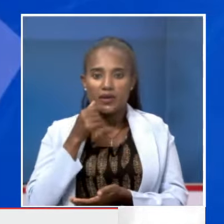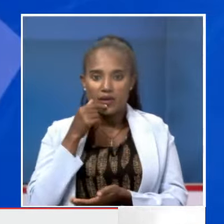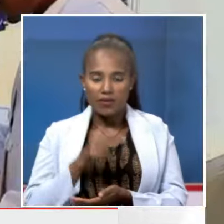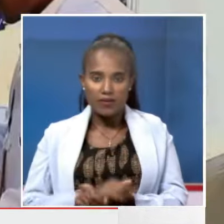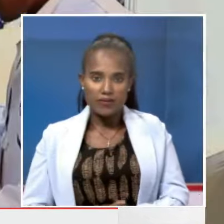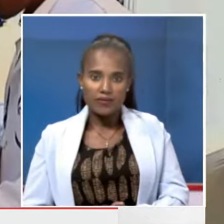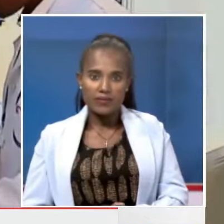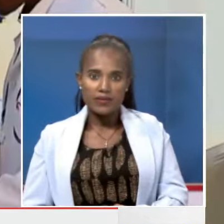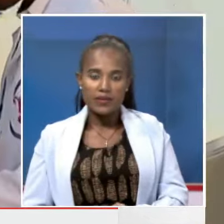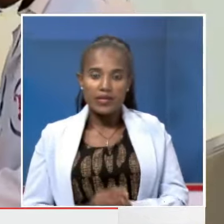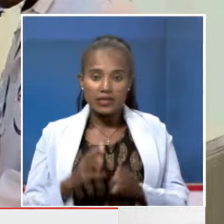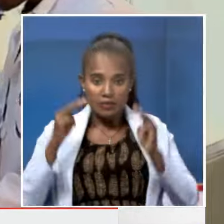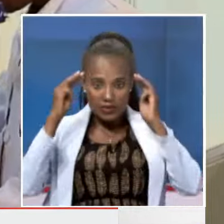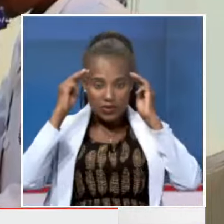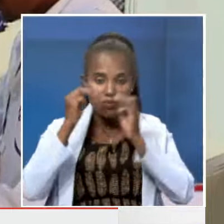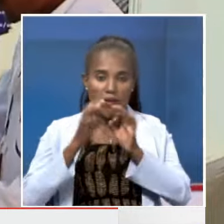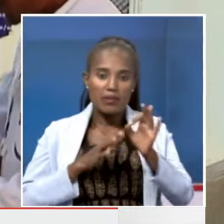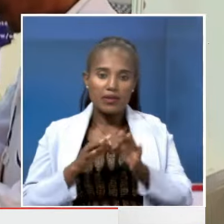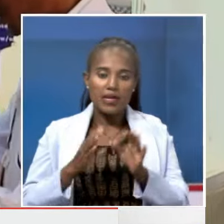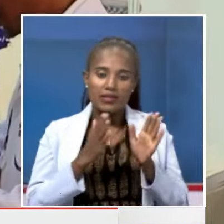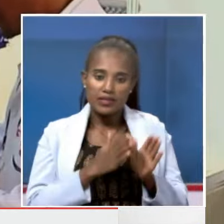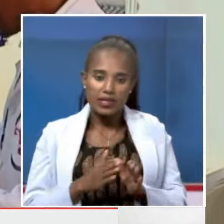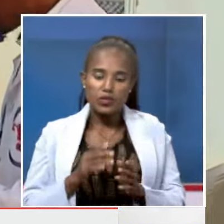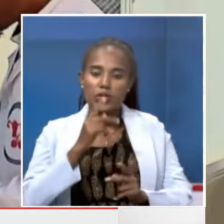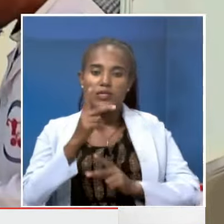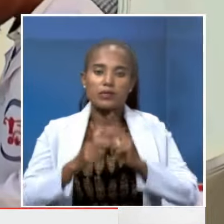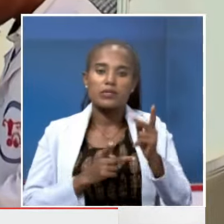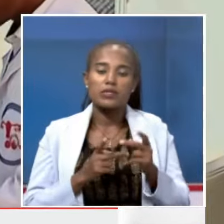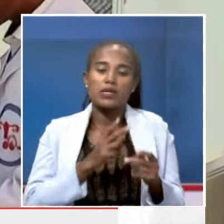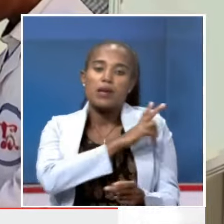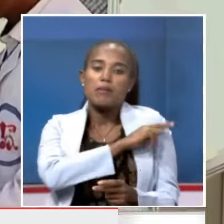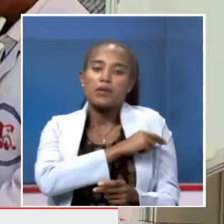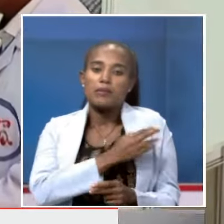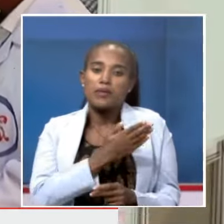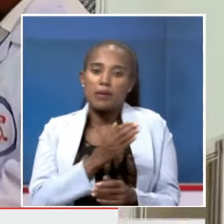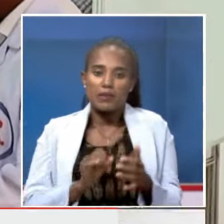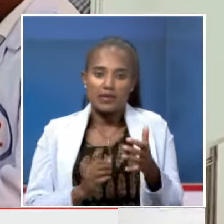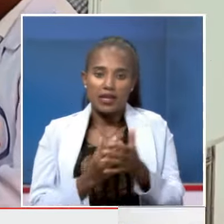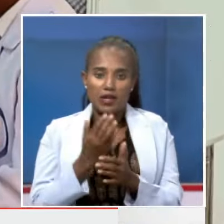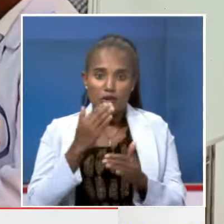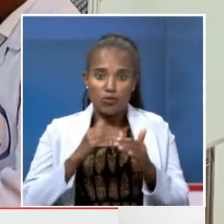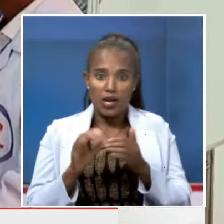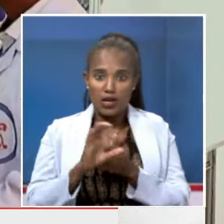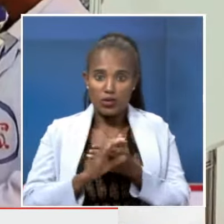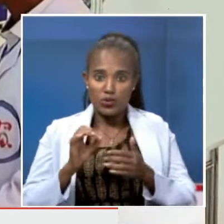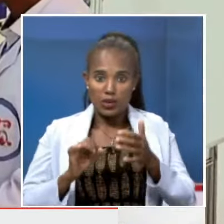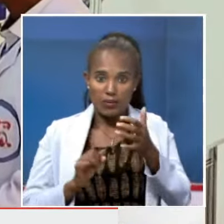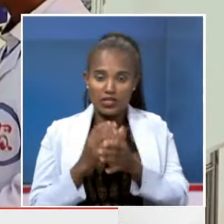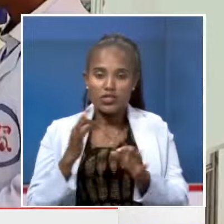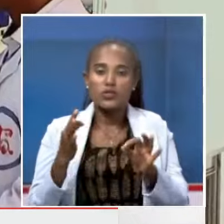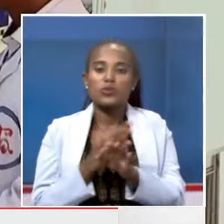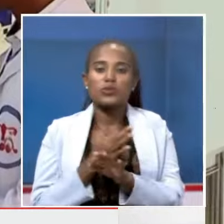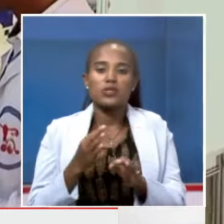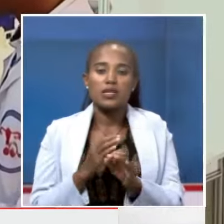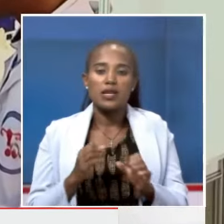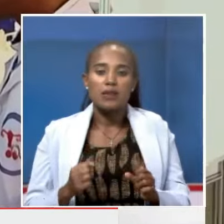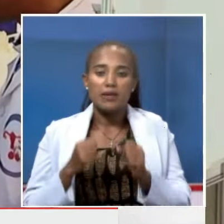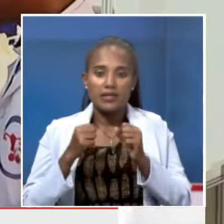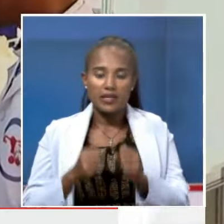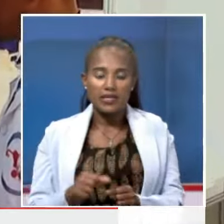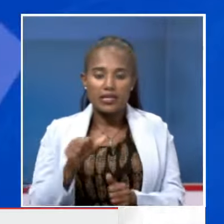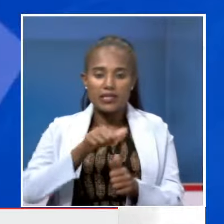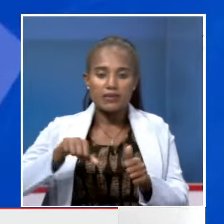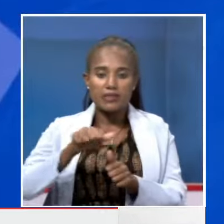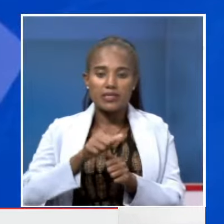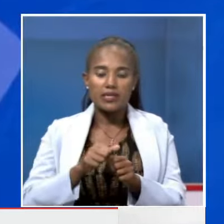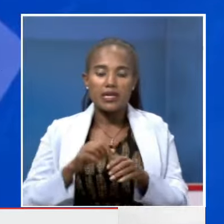ጠቅሰዋል። እንደ ሚኒስትሯ ማብራሪያም የተዘጋጀው ኤግዚቢሽን በህክምና ግብዓት ምርት ላይ የተሰማሩ የሀገር ውስጥ አምራች ኢንዱስትሪዎችን ለማጠናከር፣ እርስ